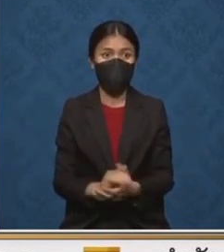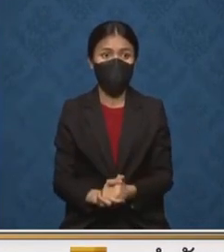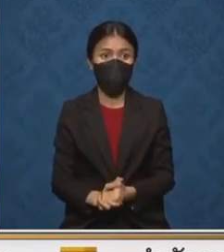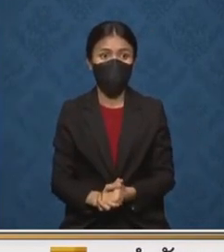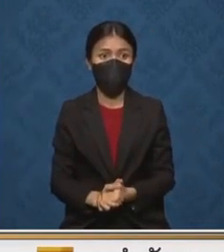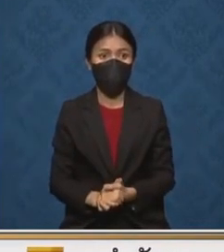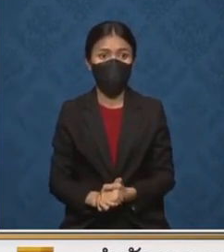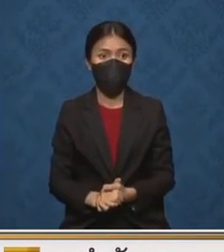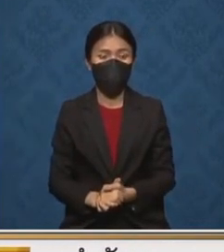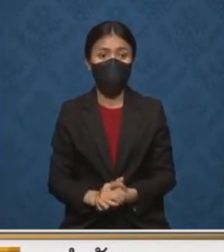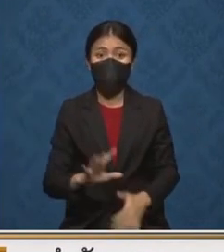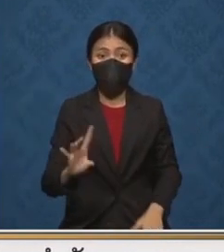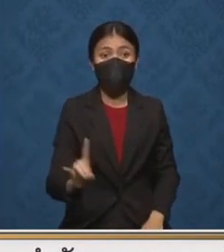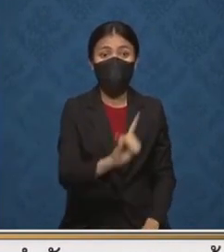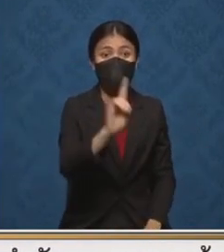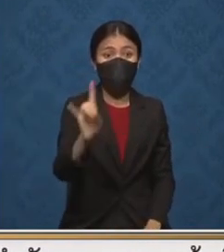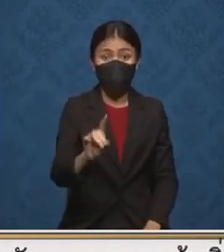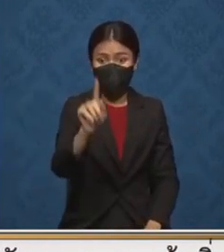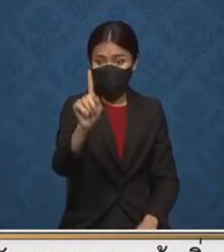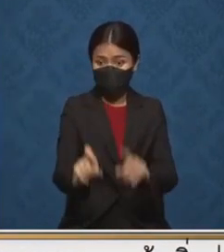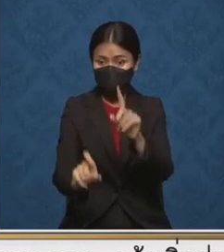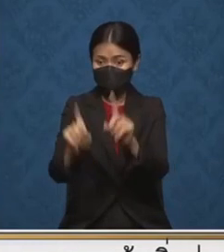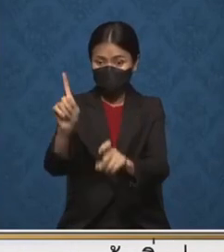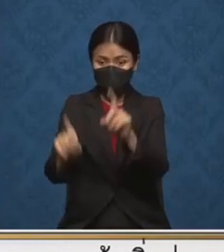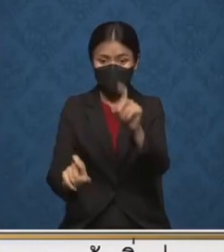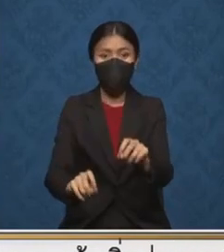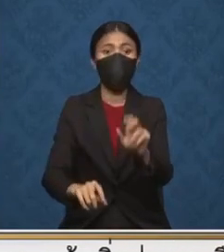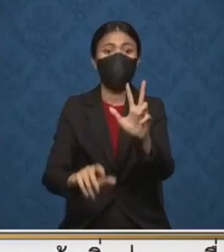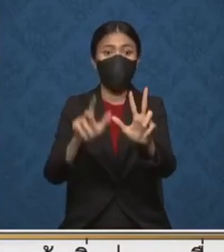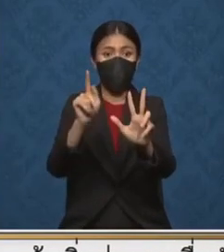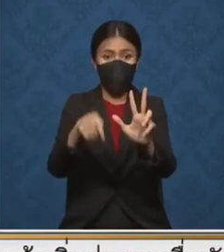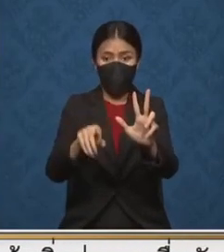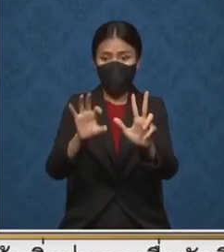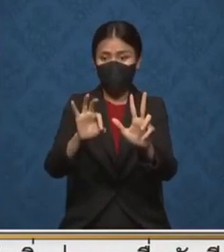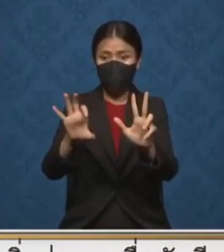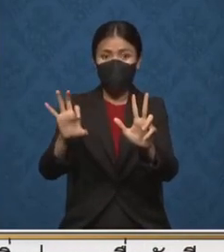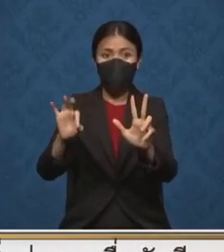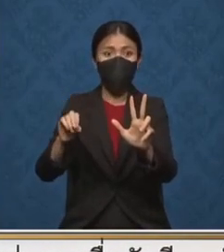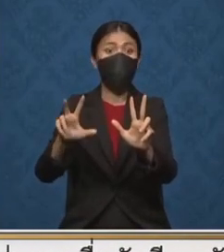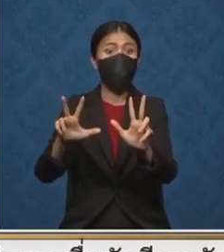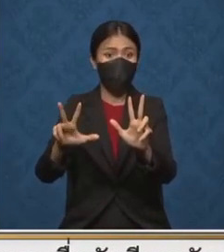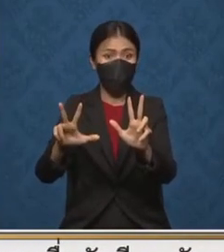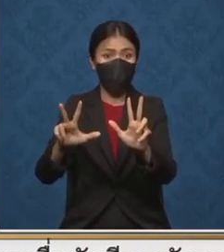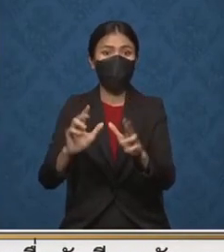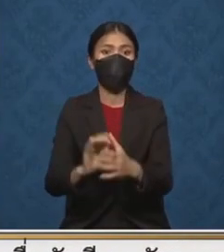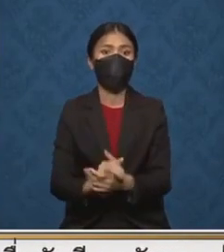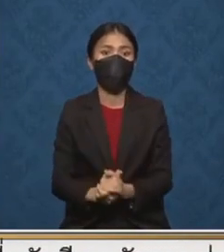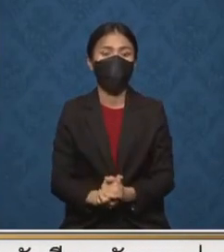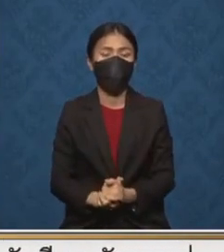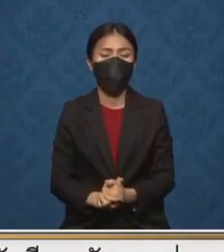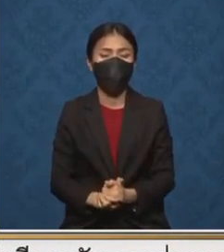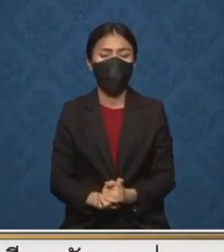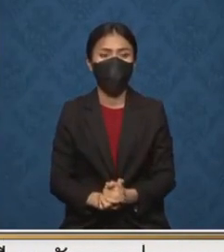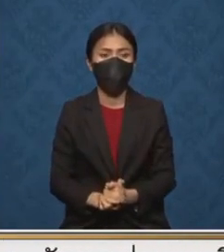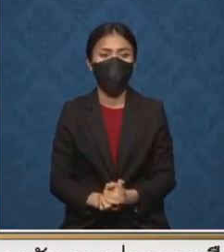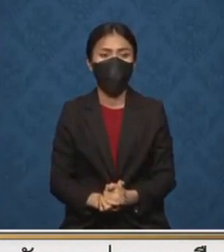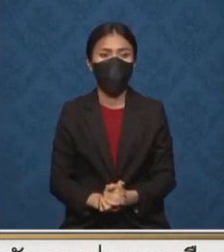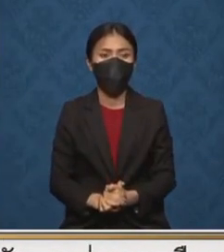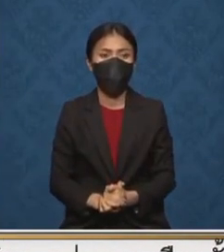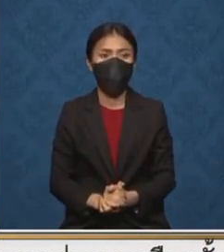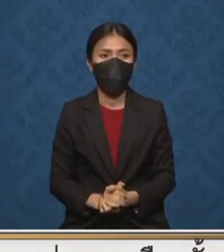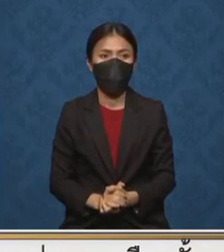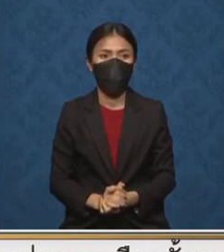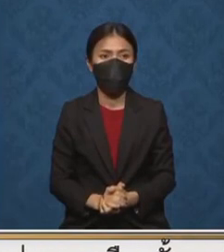สัตว์ตายไปทั้งหมด3,900 93ตัวดังนั้นจะเห็นว่า